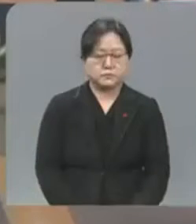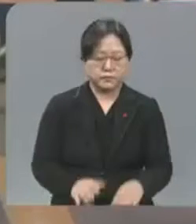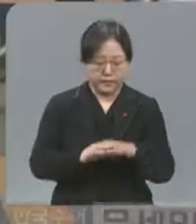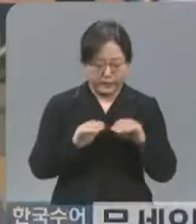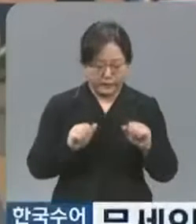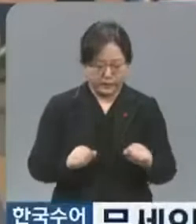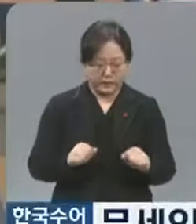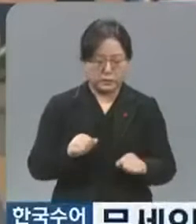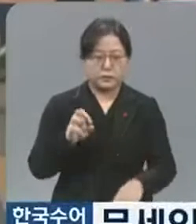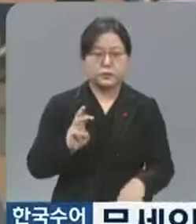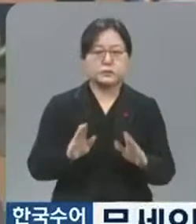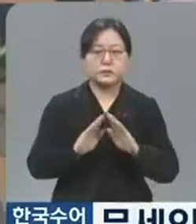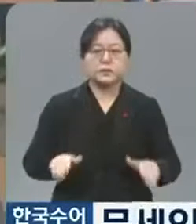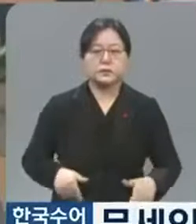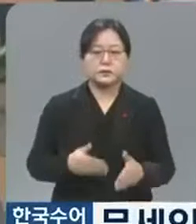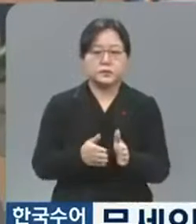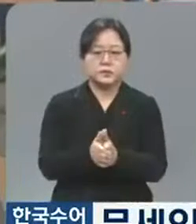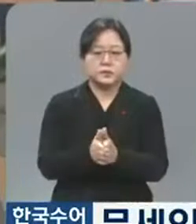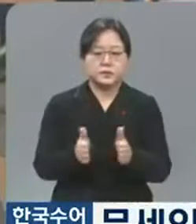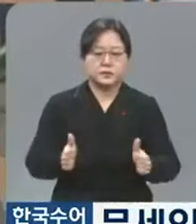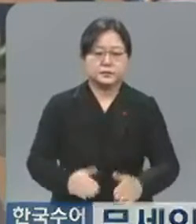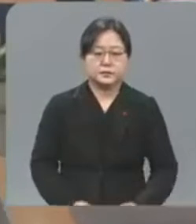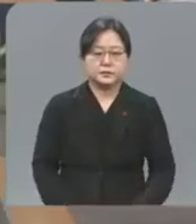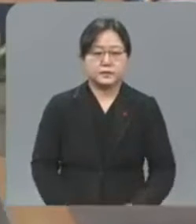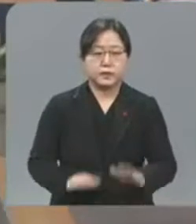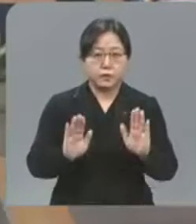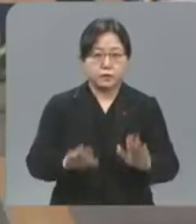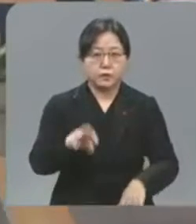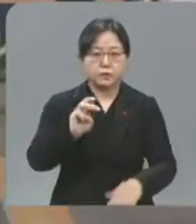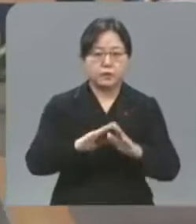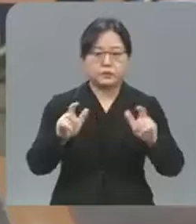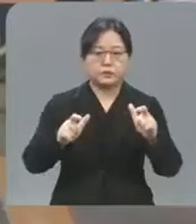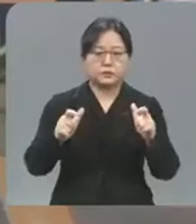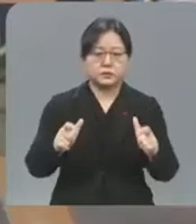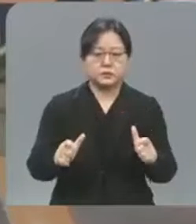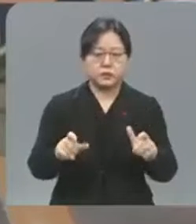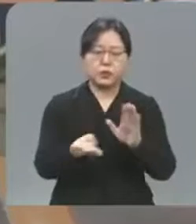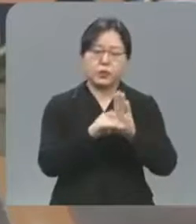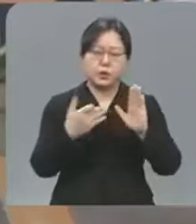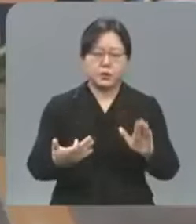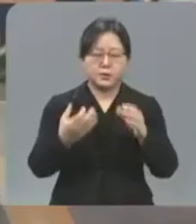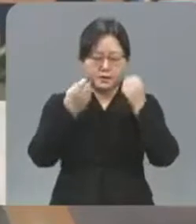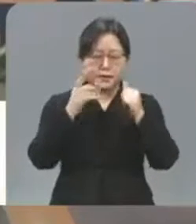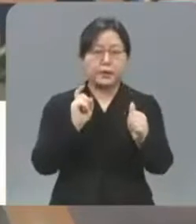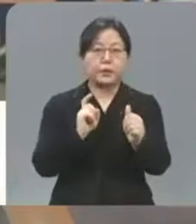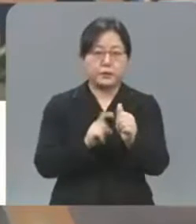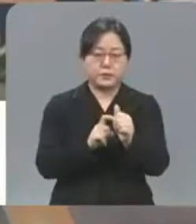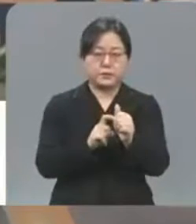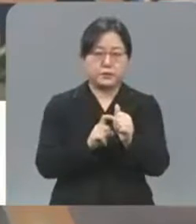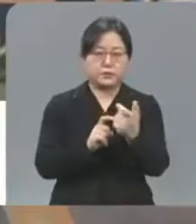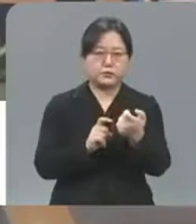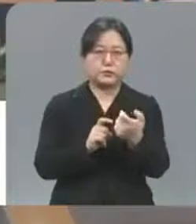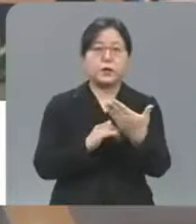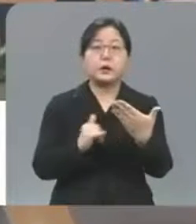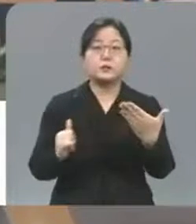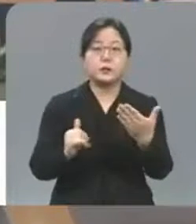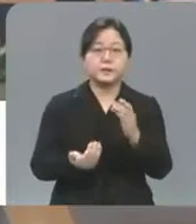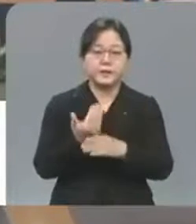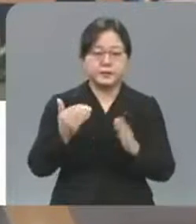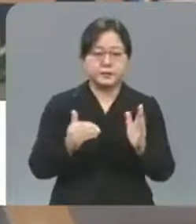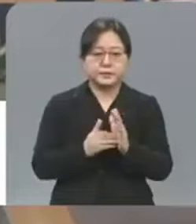여러분 안녕하십니까 이어서 광주전남 뿐이었습니다 오늘 광주와 전남에서 코로나 일고 신규 확진 자가 69명